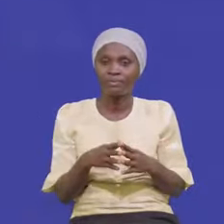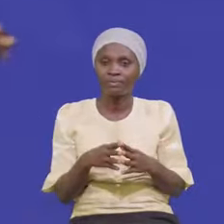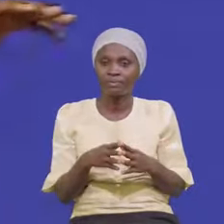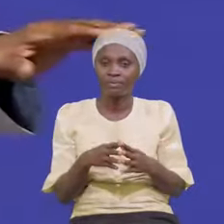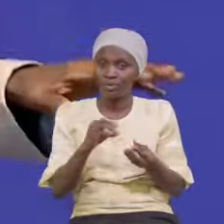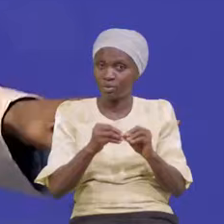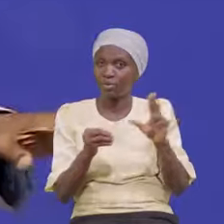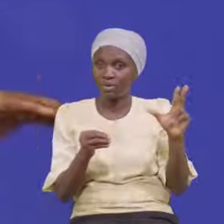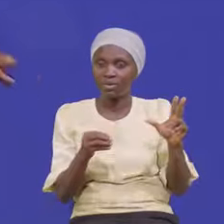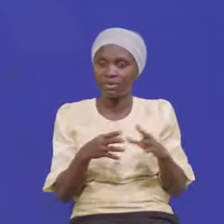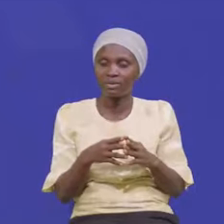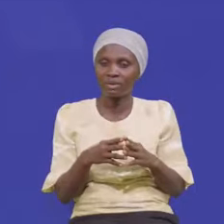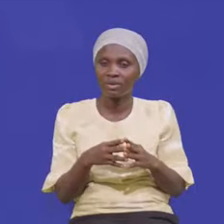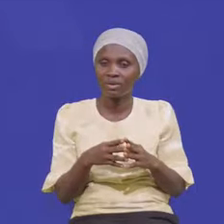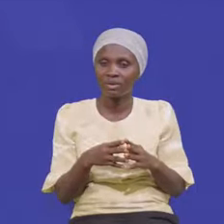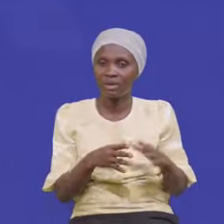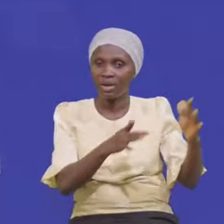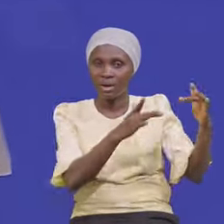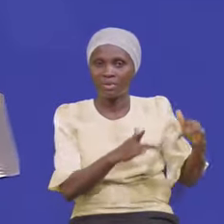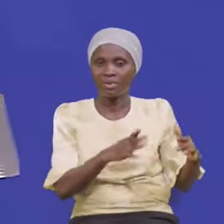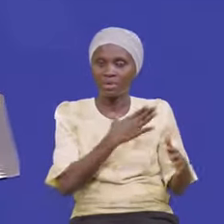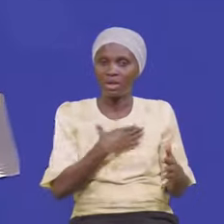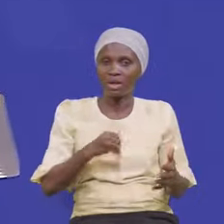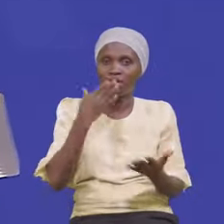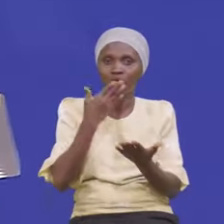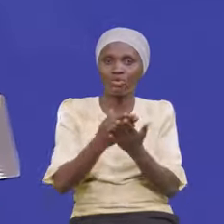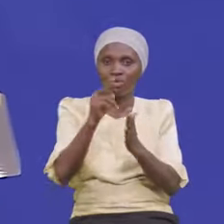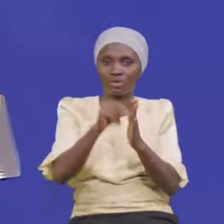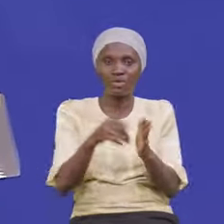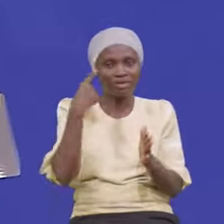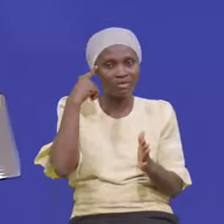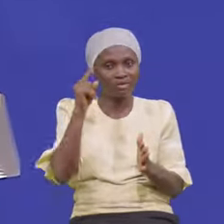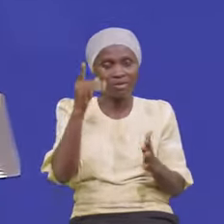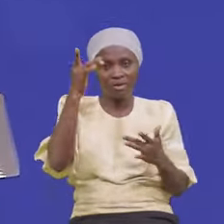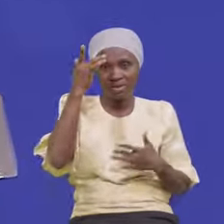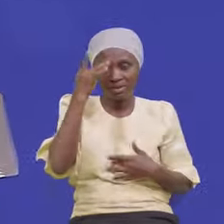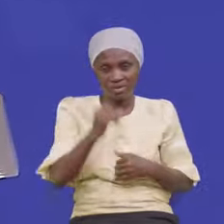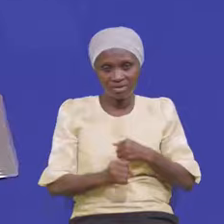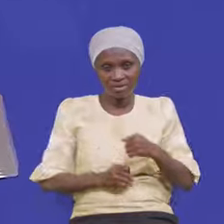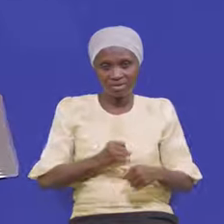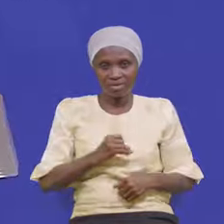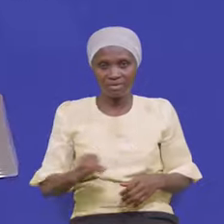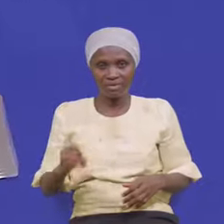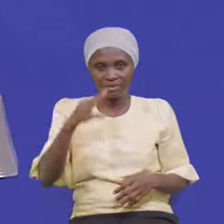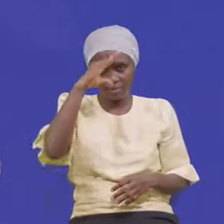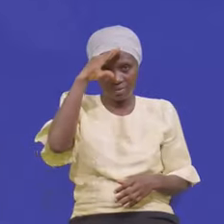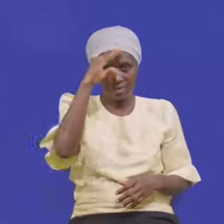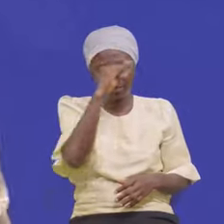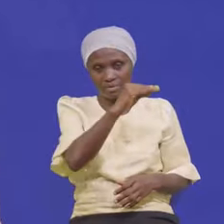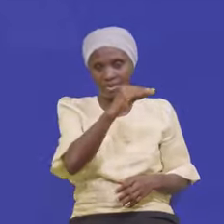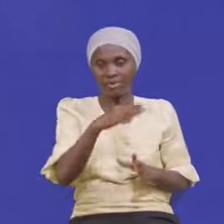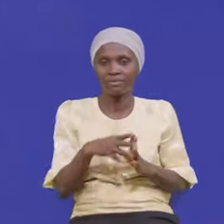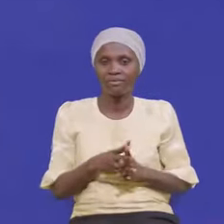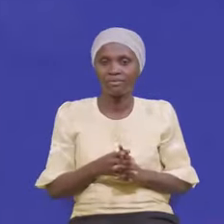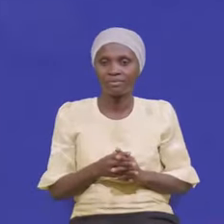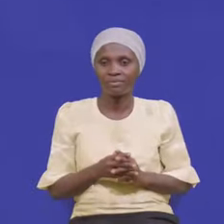Number 3 is mercy and goodness for sick, suffering men. రోగుల కోసం, బాధపడుతున్న వారి